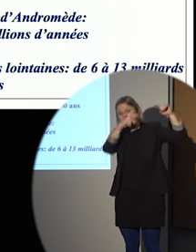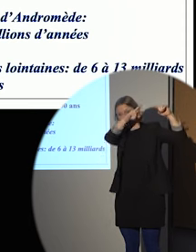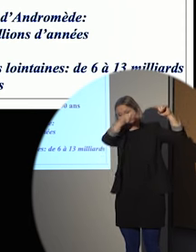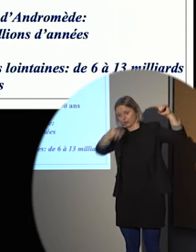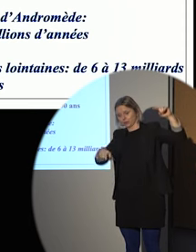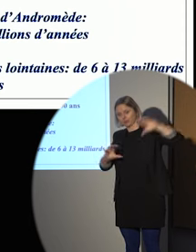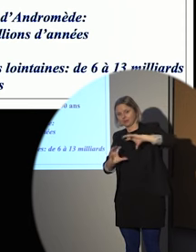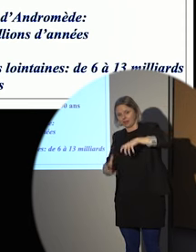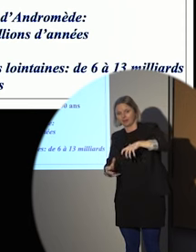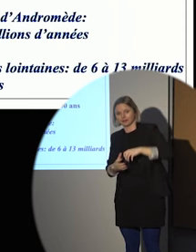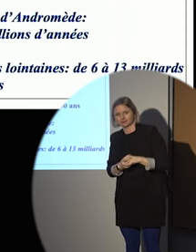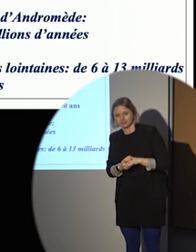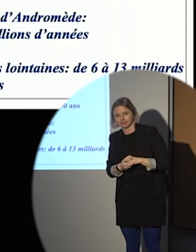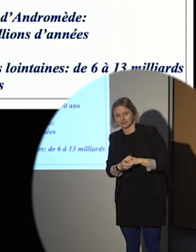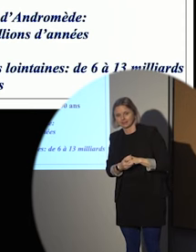minutes.